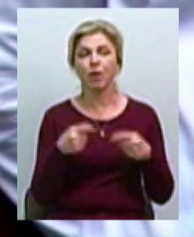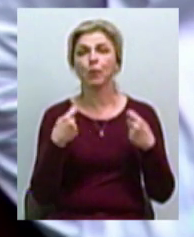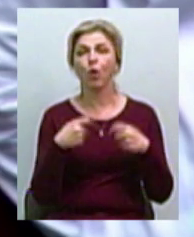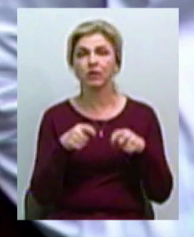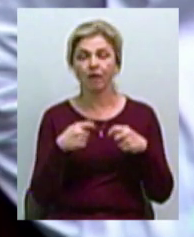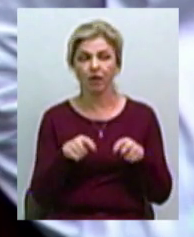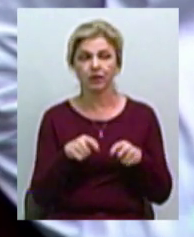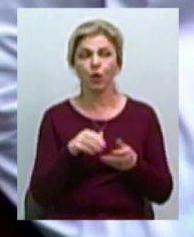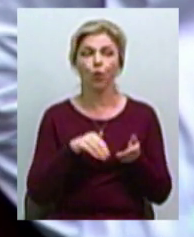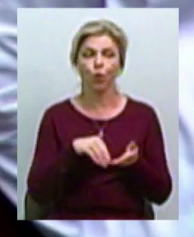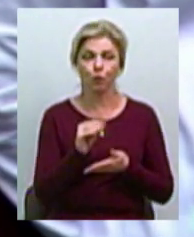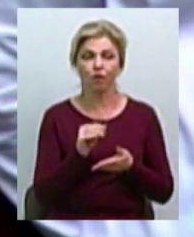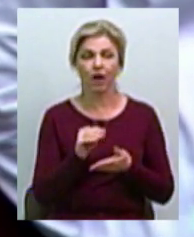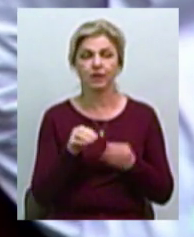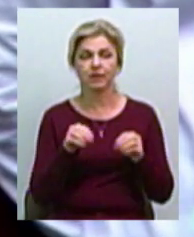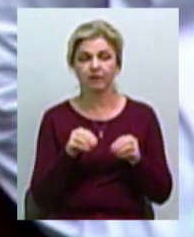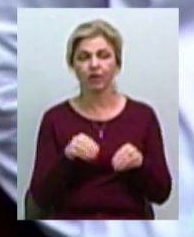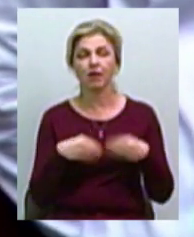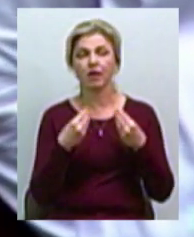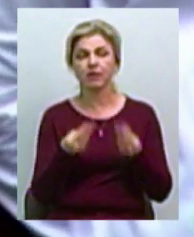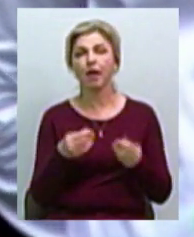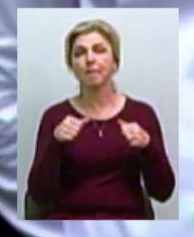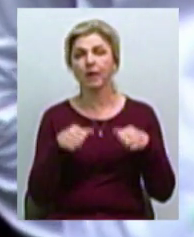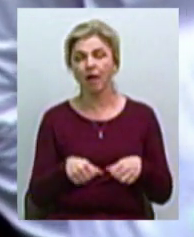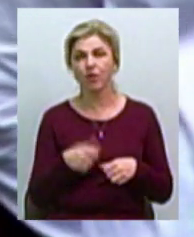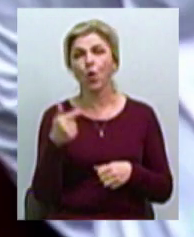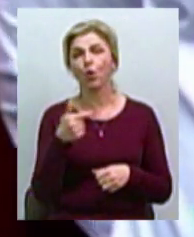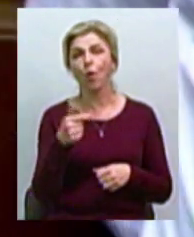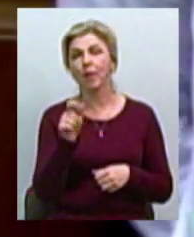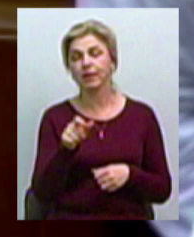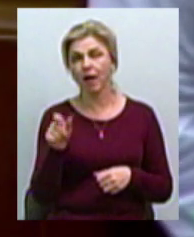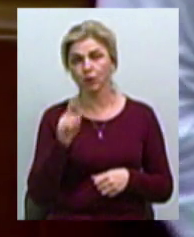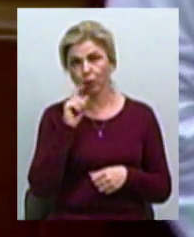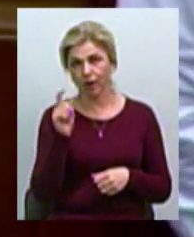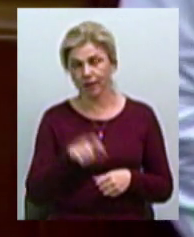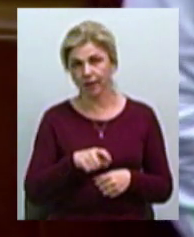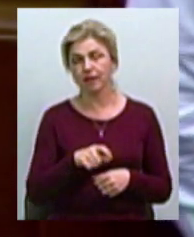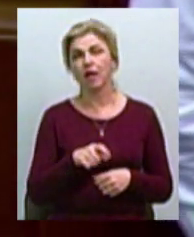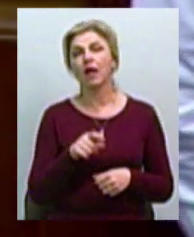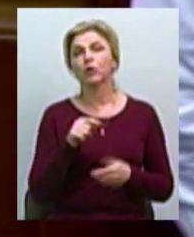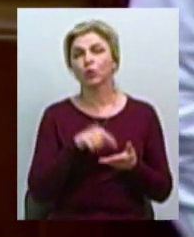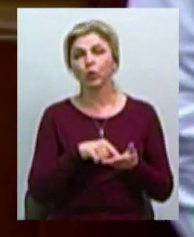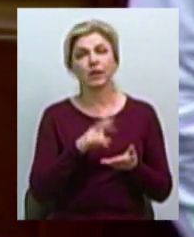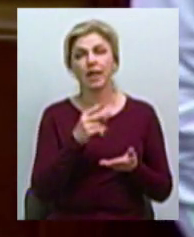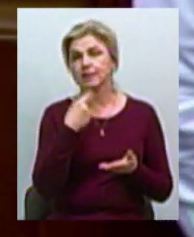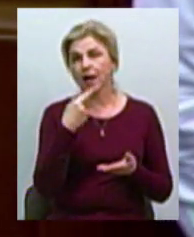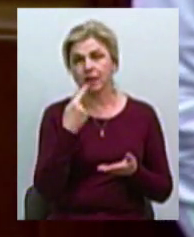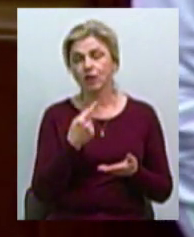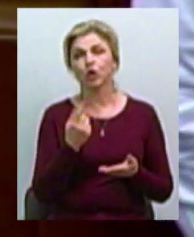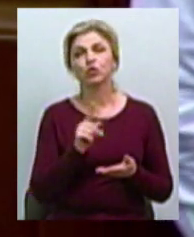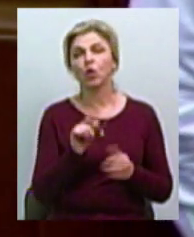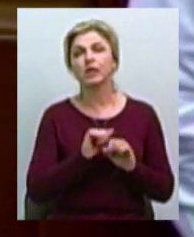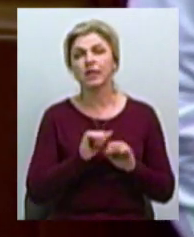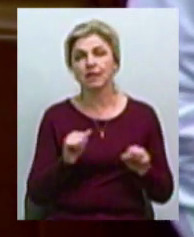продавати, ну купувати землю. Дається право громадянам України, причому тут не сказано, що не